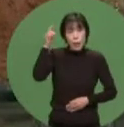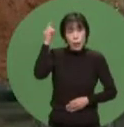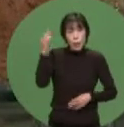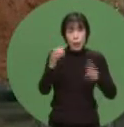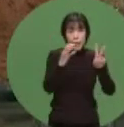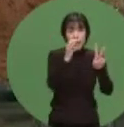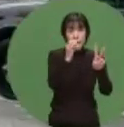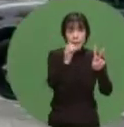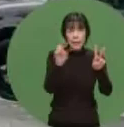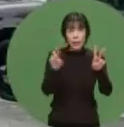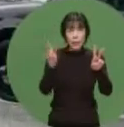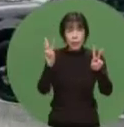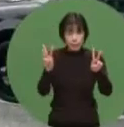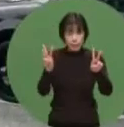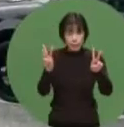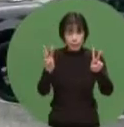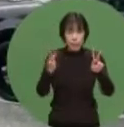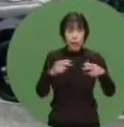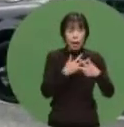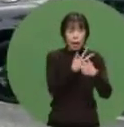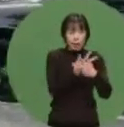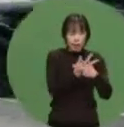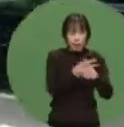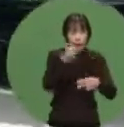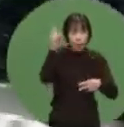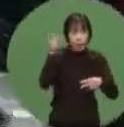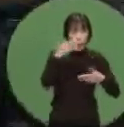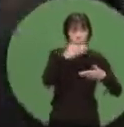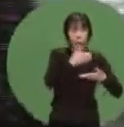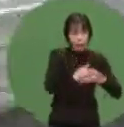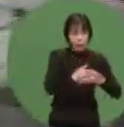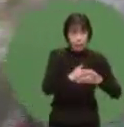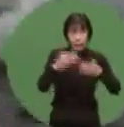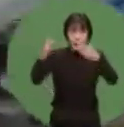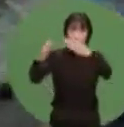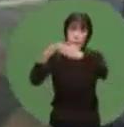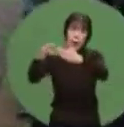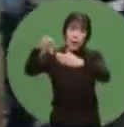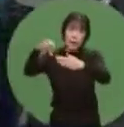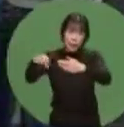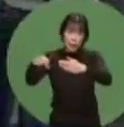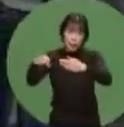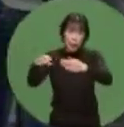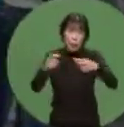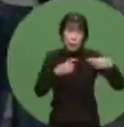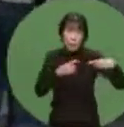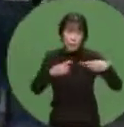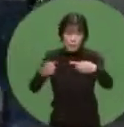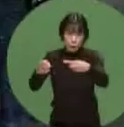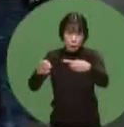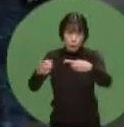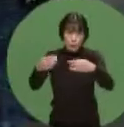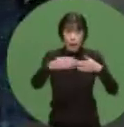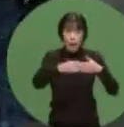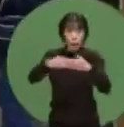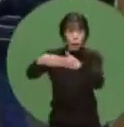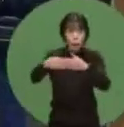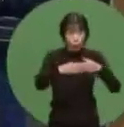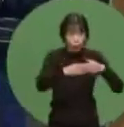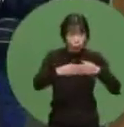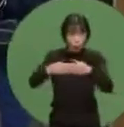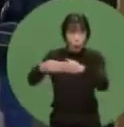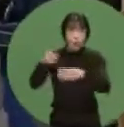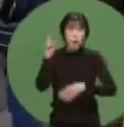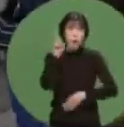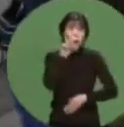2013。北生駒駅を起点に会場を結ぶシャトルバスを運行し、会場の移動をスムー